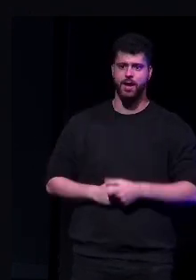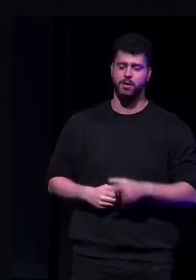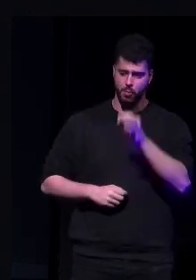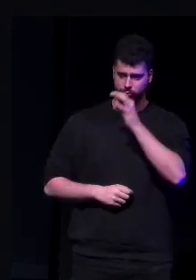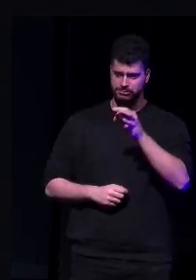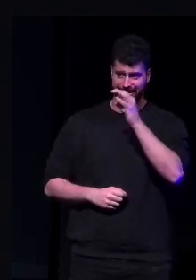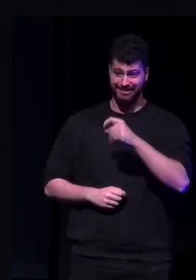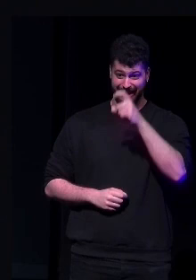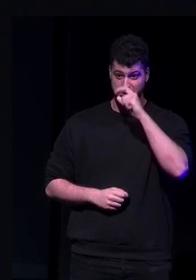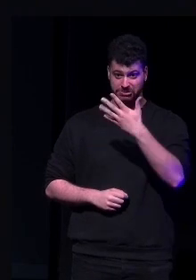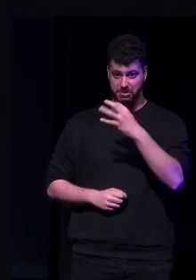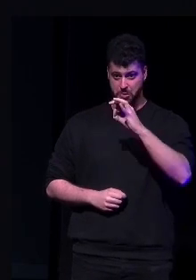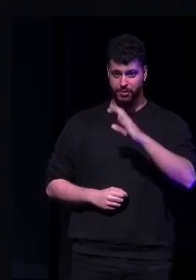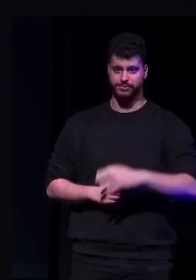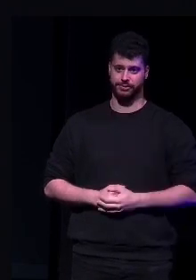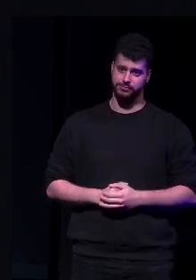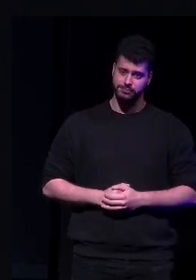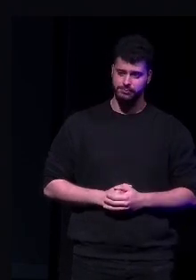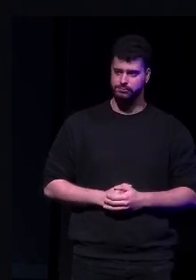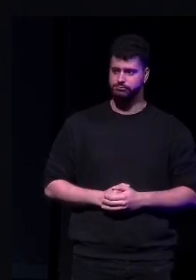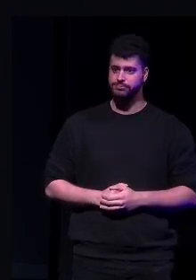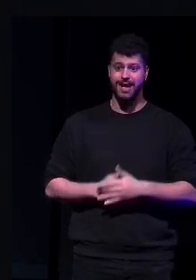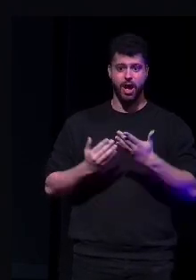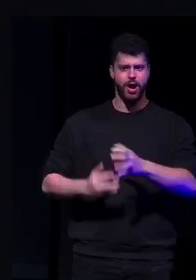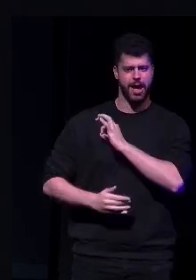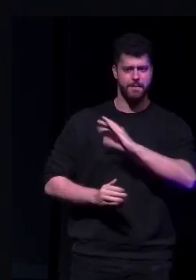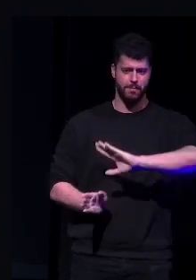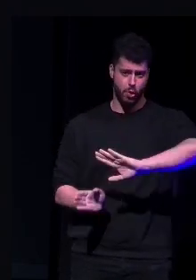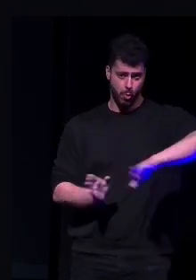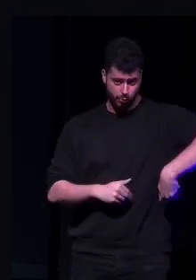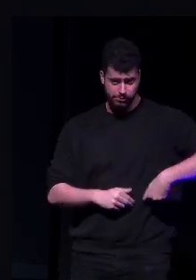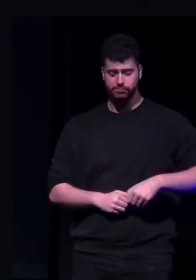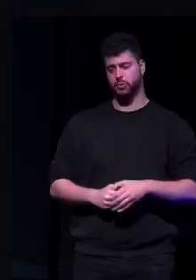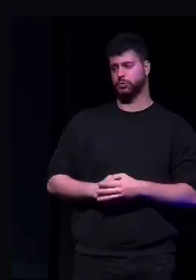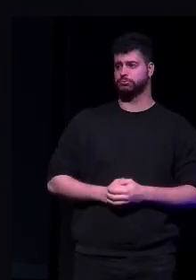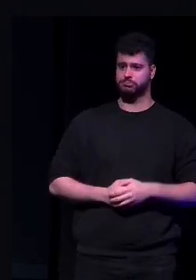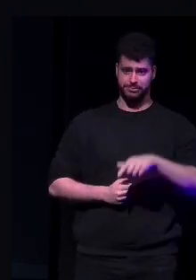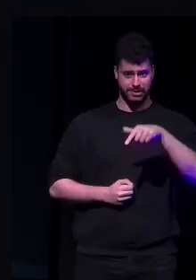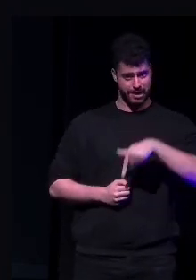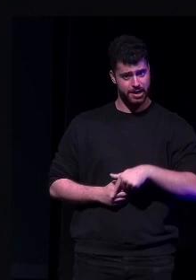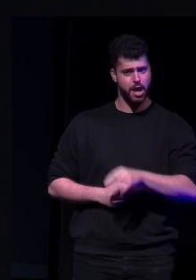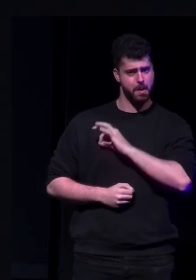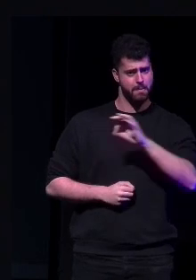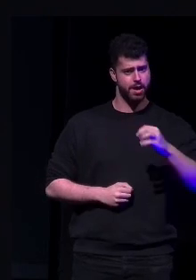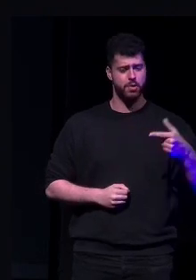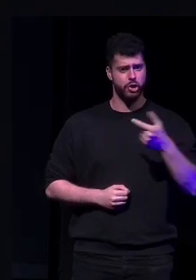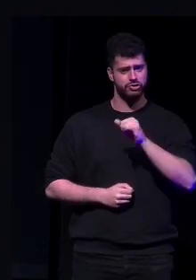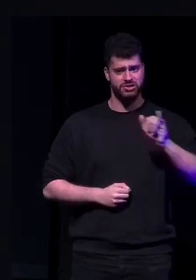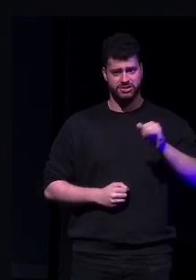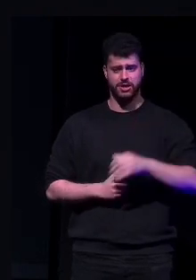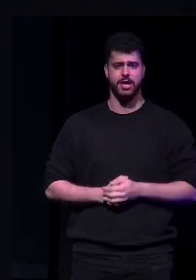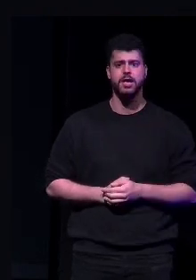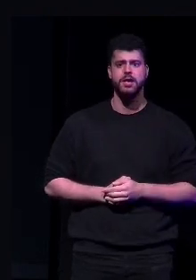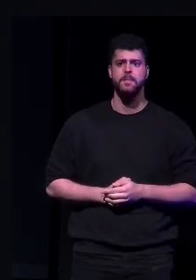anys. Arribem ja a l'últim reconeixement d'aquesta cerimònia de lliurament dels Premis G 2023. És el Premi